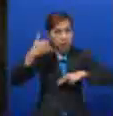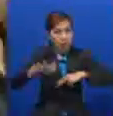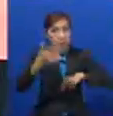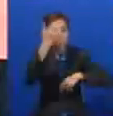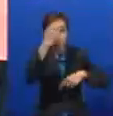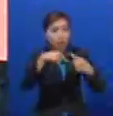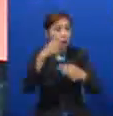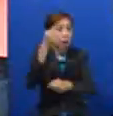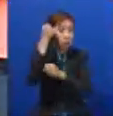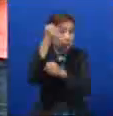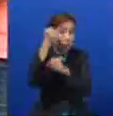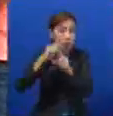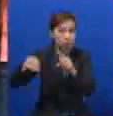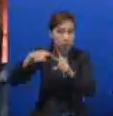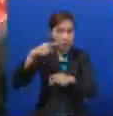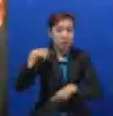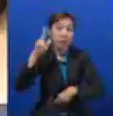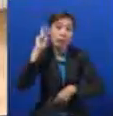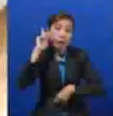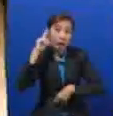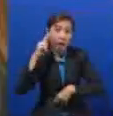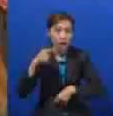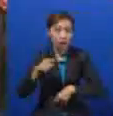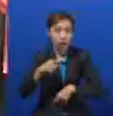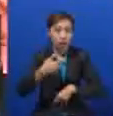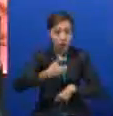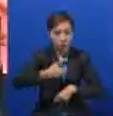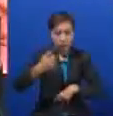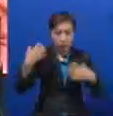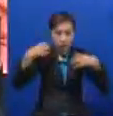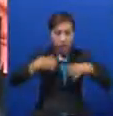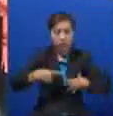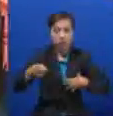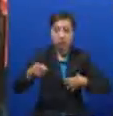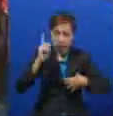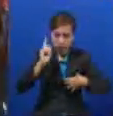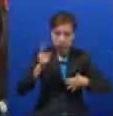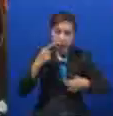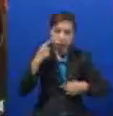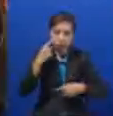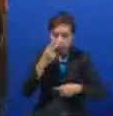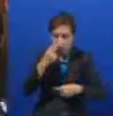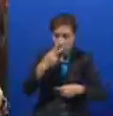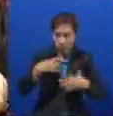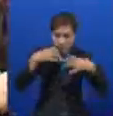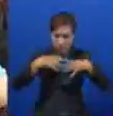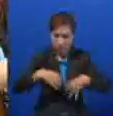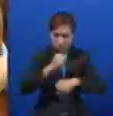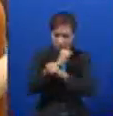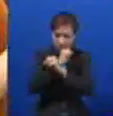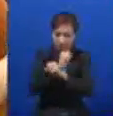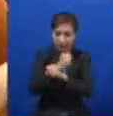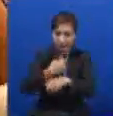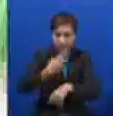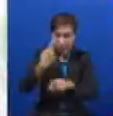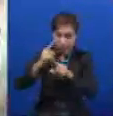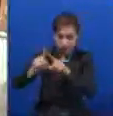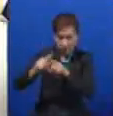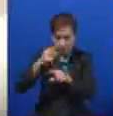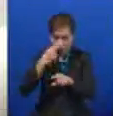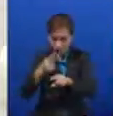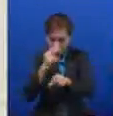ข่าวหลายสำนักนำเสื้อเกราะไปใช้ก็ไม่ได้มีการอนุโลมแต่ต้องตรวจสอบว่าเป็นเสื้อเกราะที่ถูกสร้างขึ้นและมี